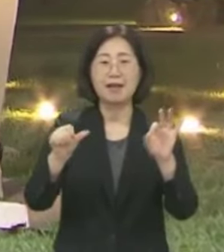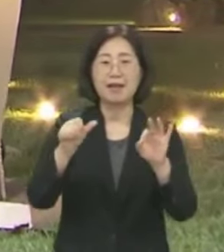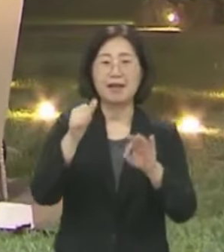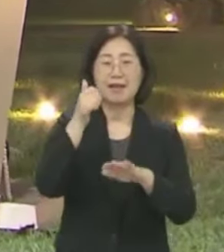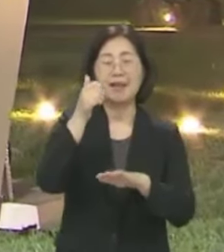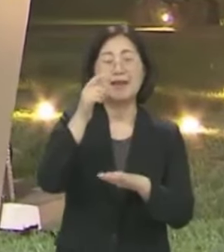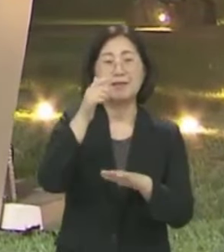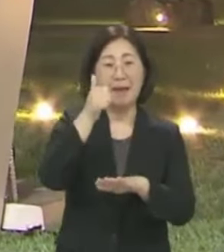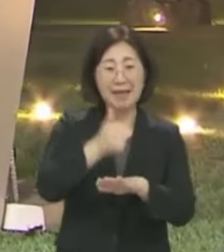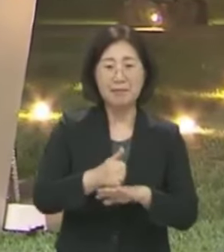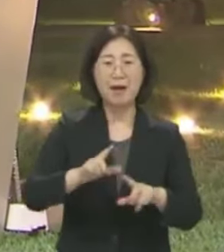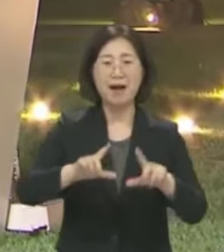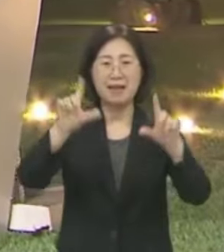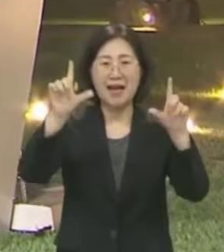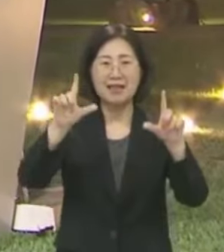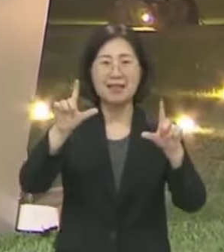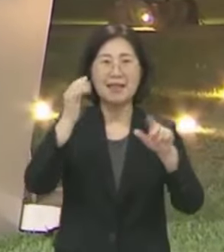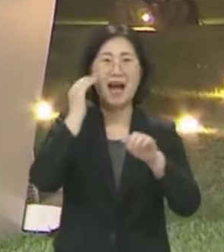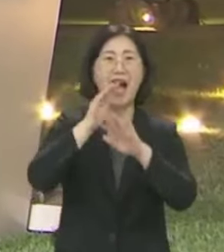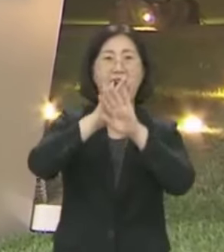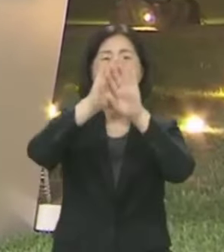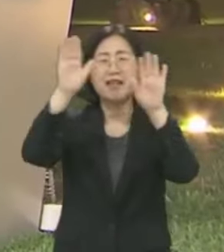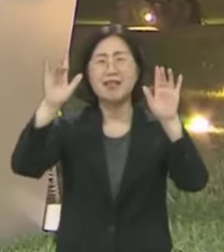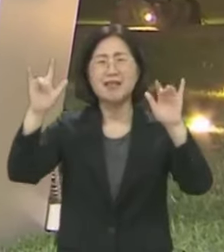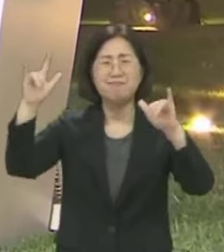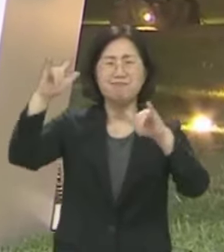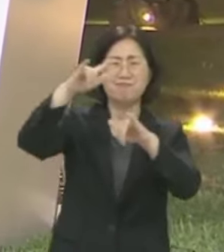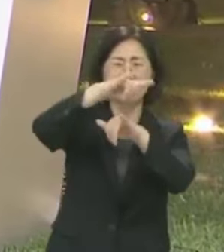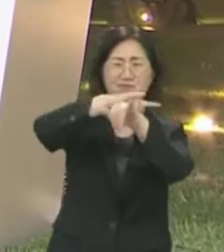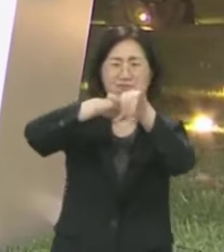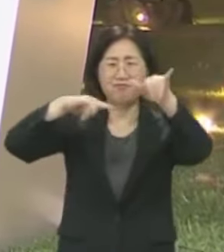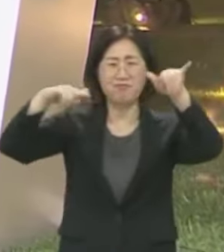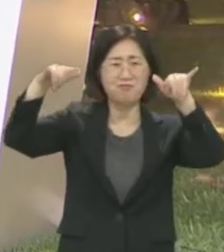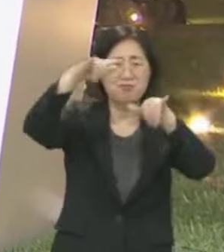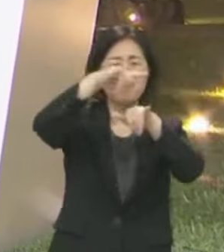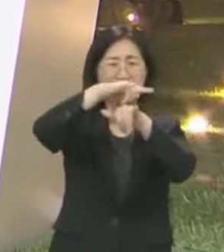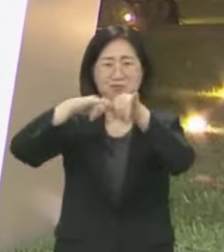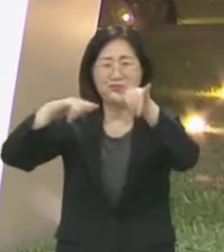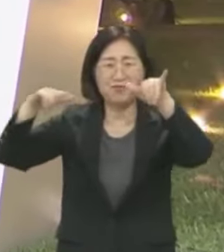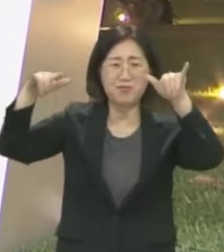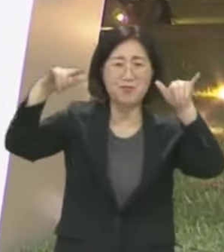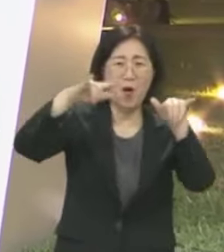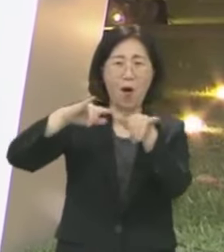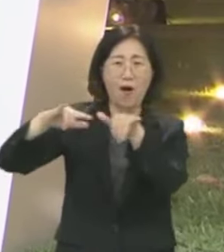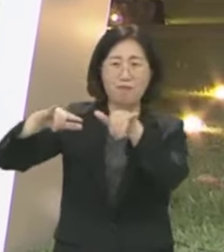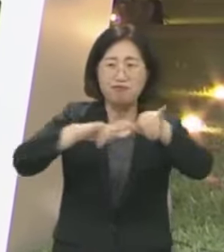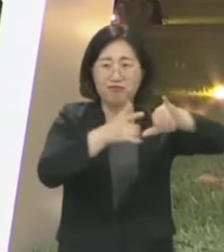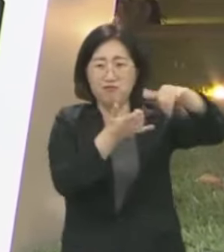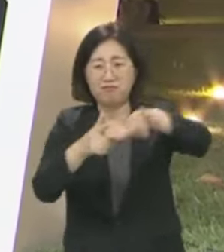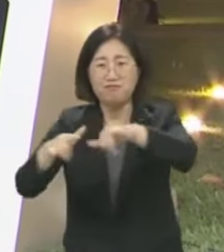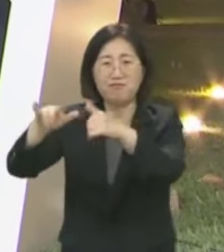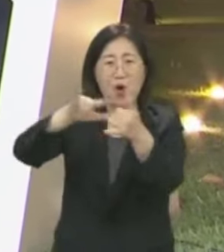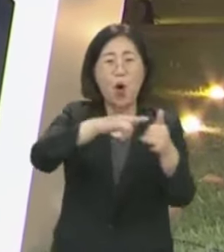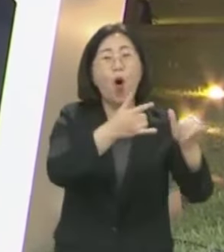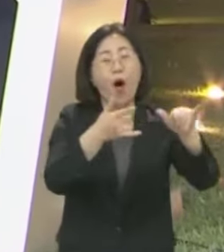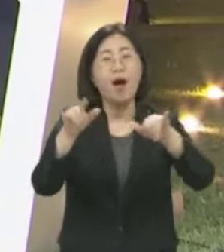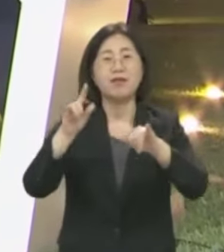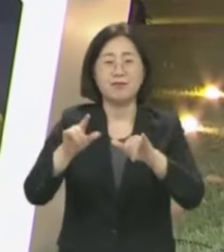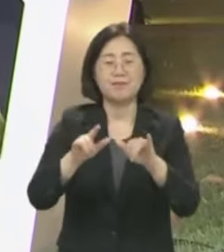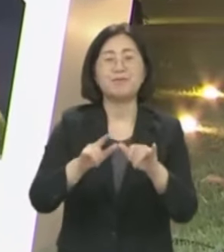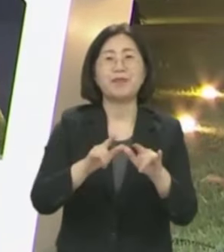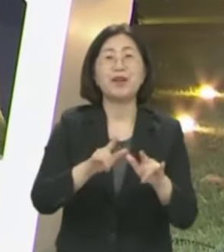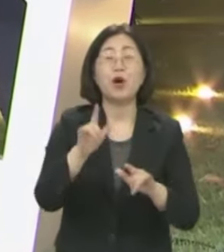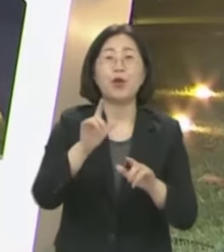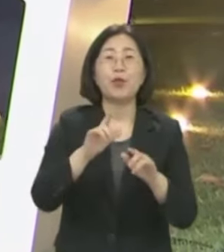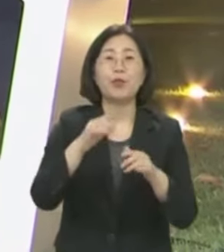하늘을 수놓는 블랙 이글스 에어쇼가 또 펼쳐지게 됩니다. 그래서 풀 버전으로 이렇게 펼쳐지게